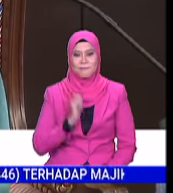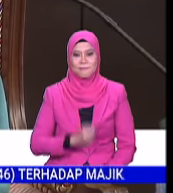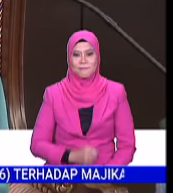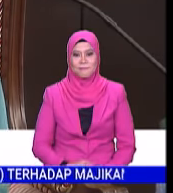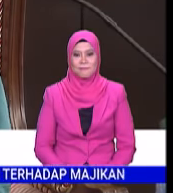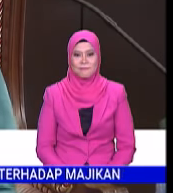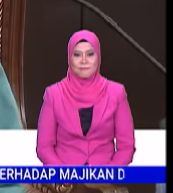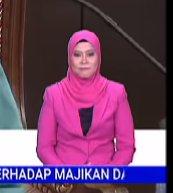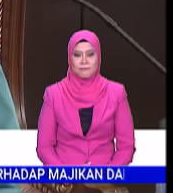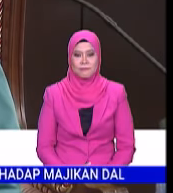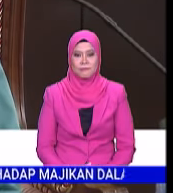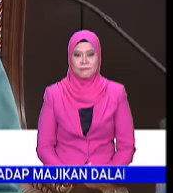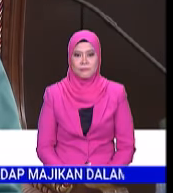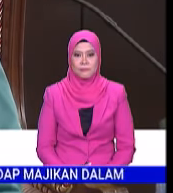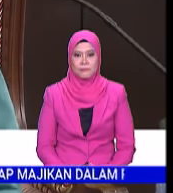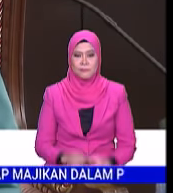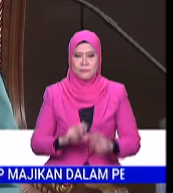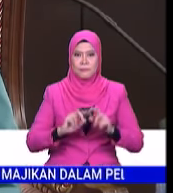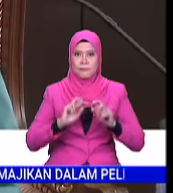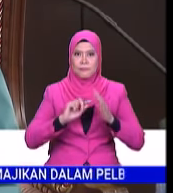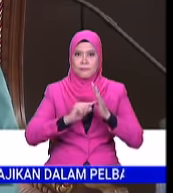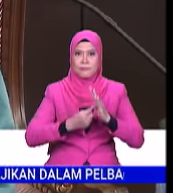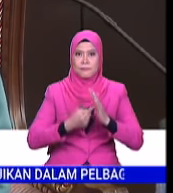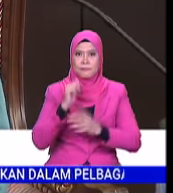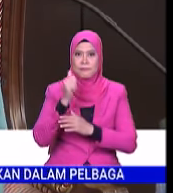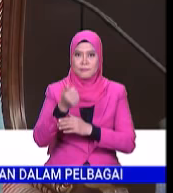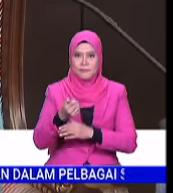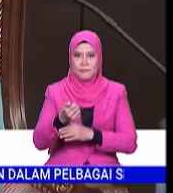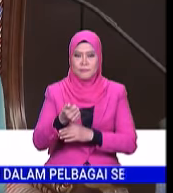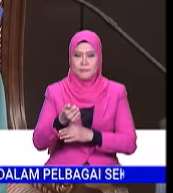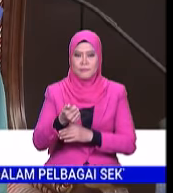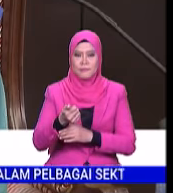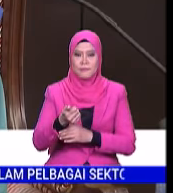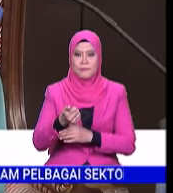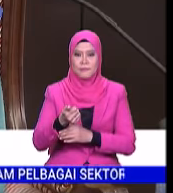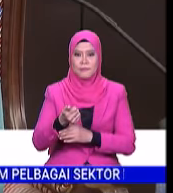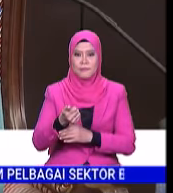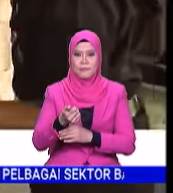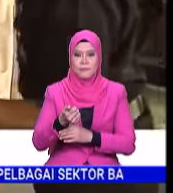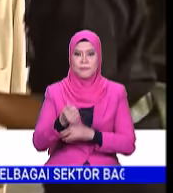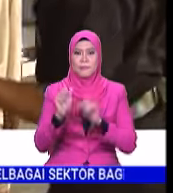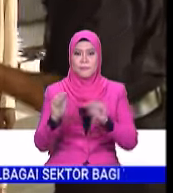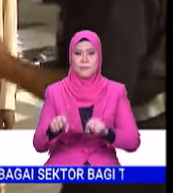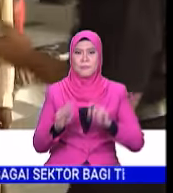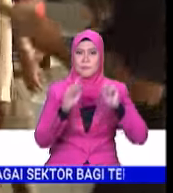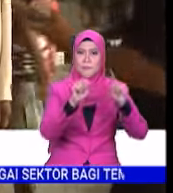masjid-masjid penyelidik daripada esok maka bolehlah mereka datang ke masjid.